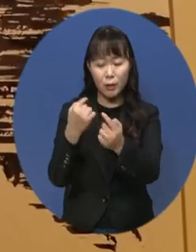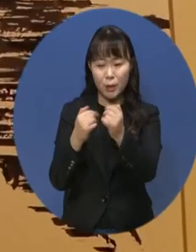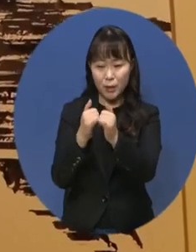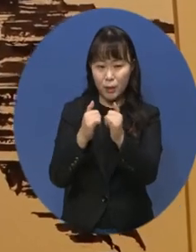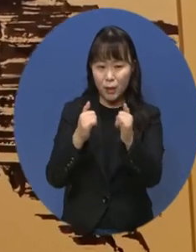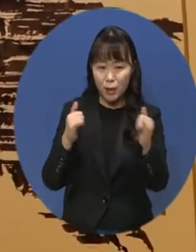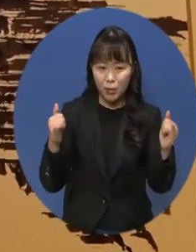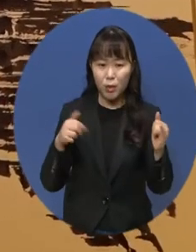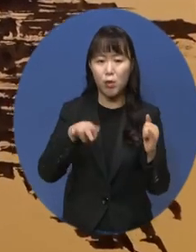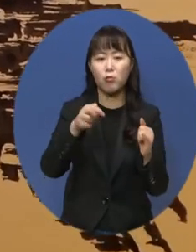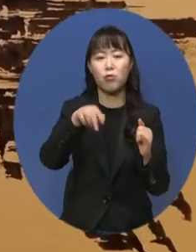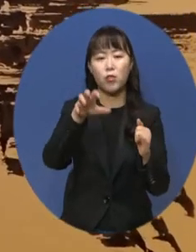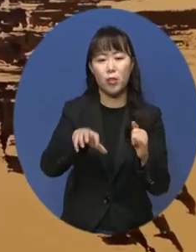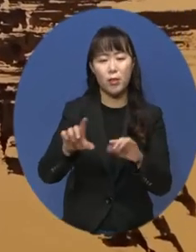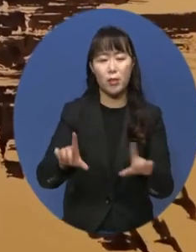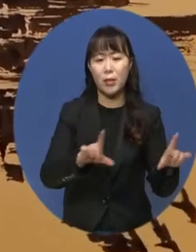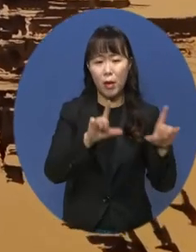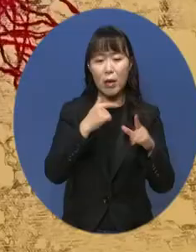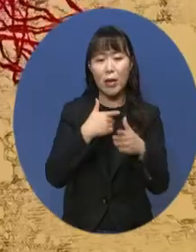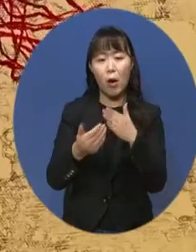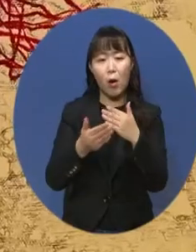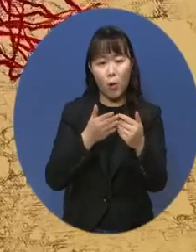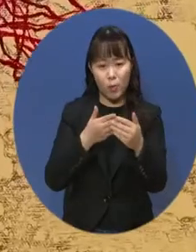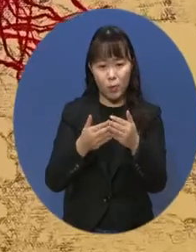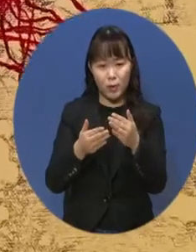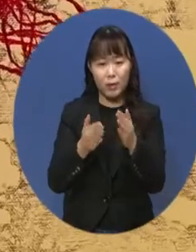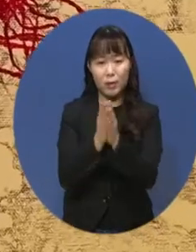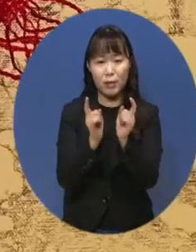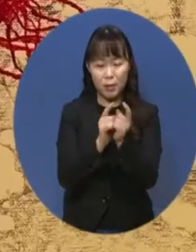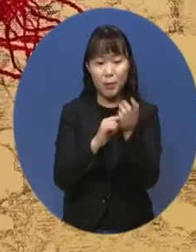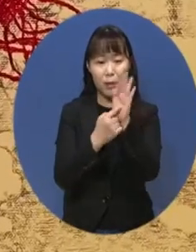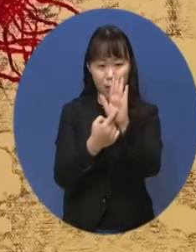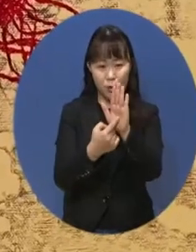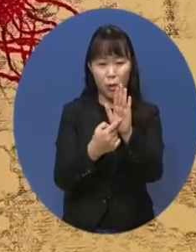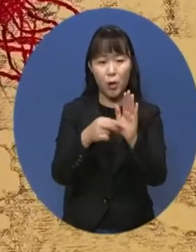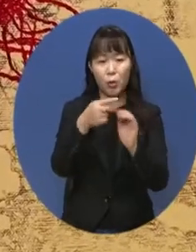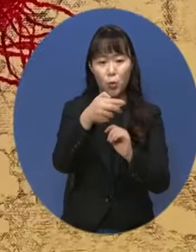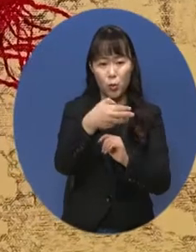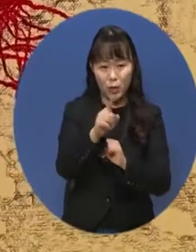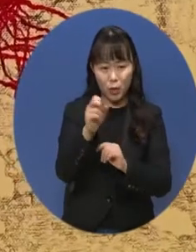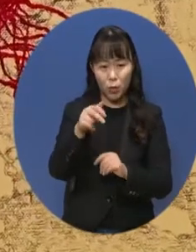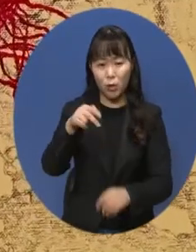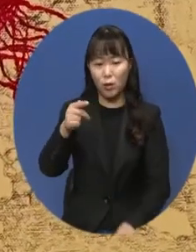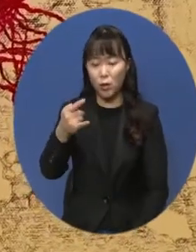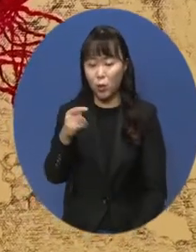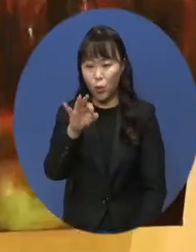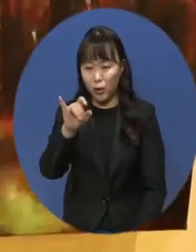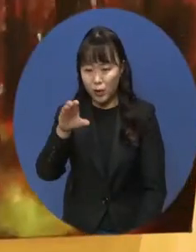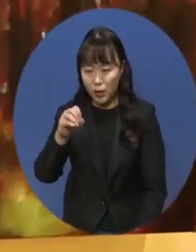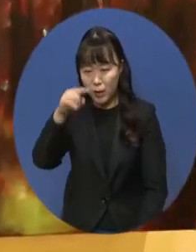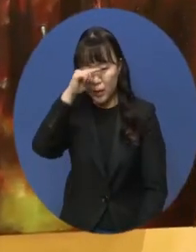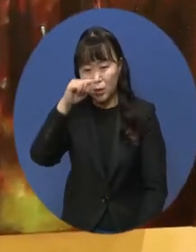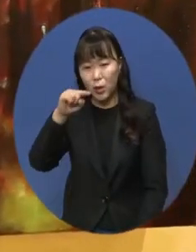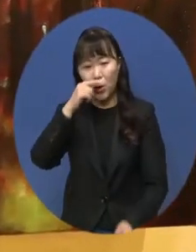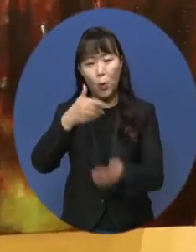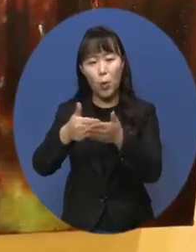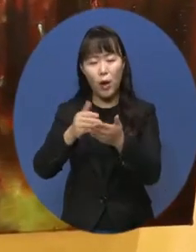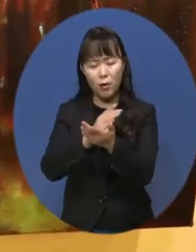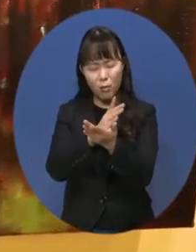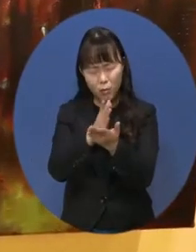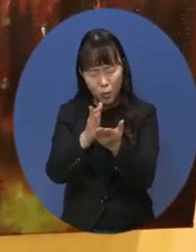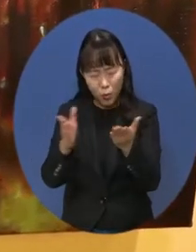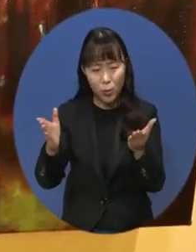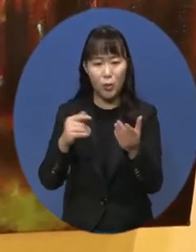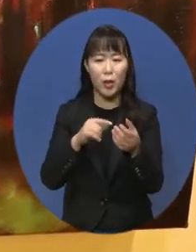작가들이 순천에서의 생활과 경험을 작품에 반영해 도자, 드로잉, 서양화 등 다양한 장르로